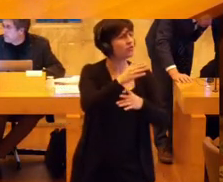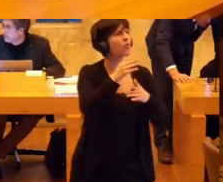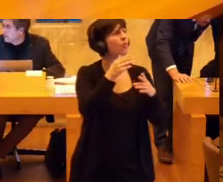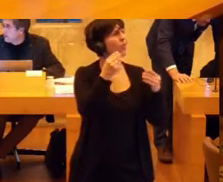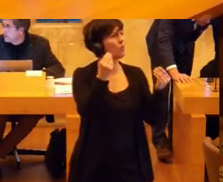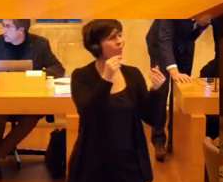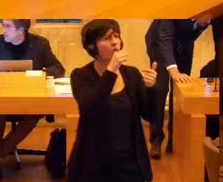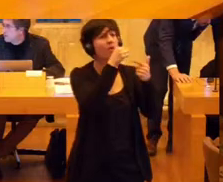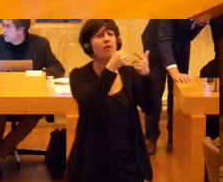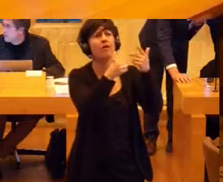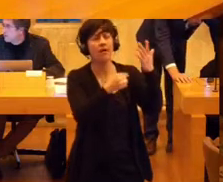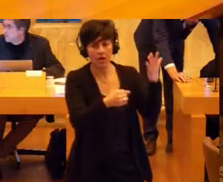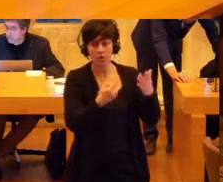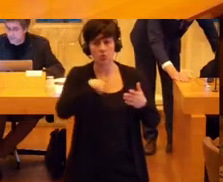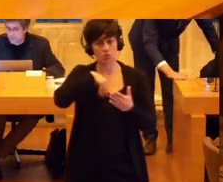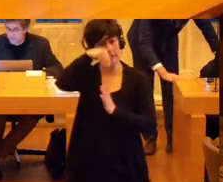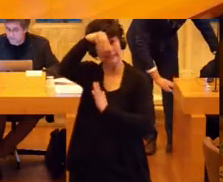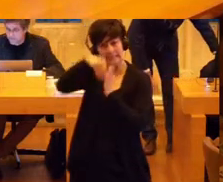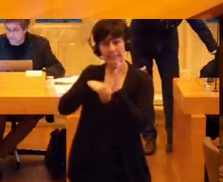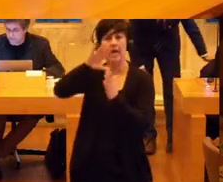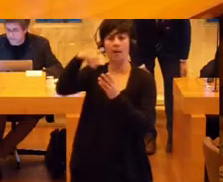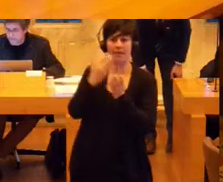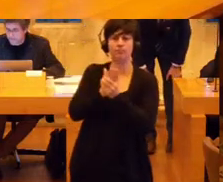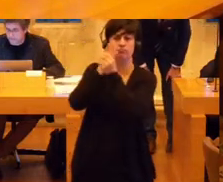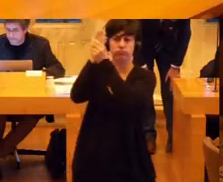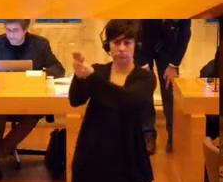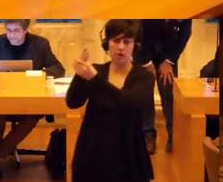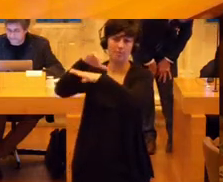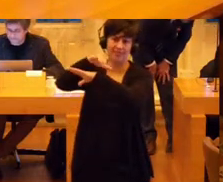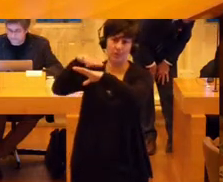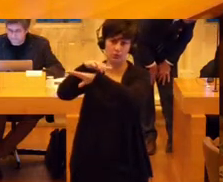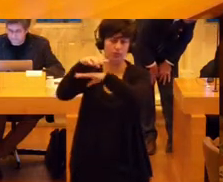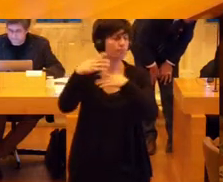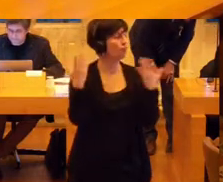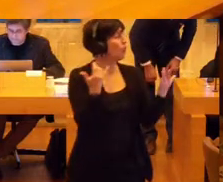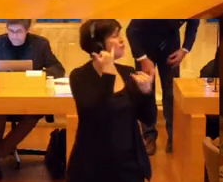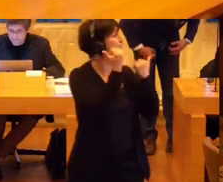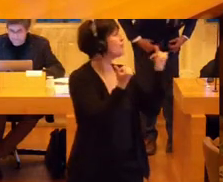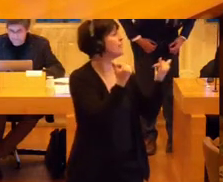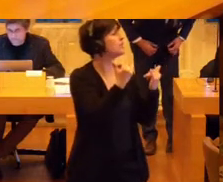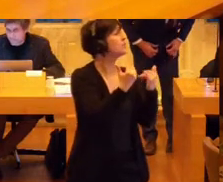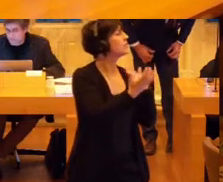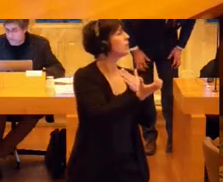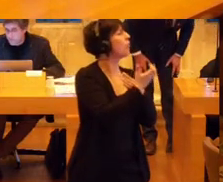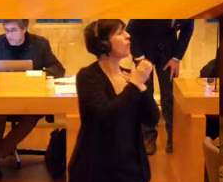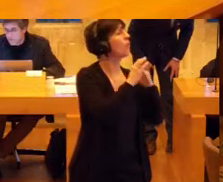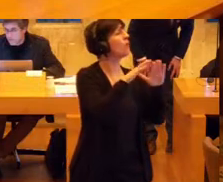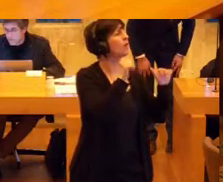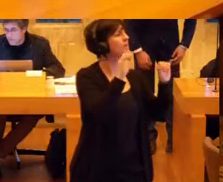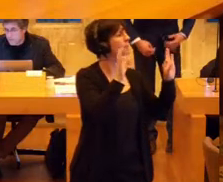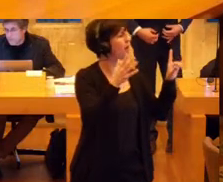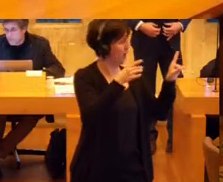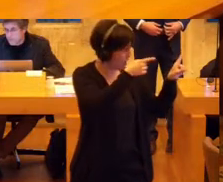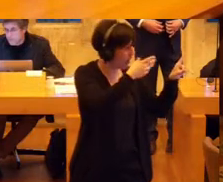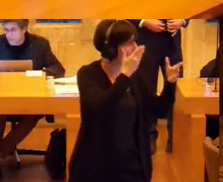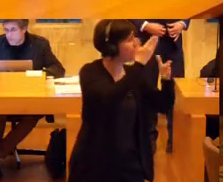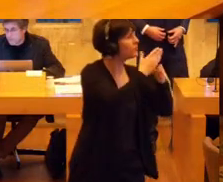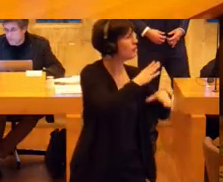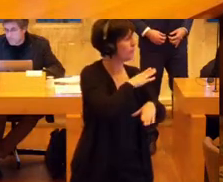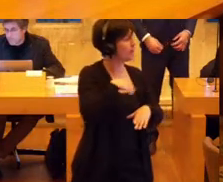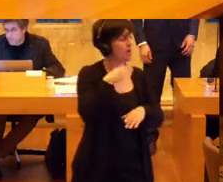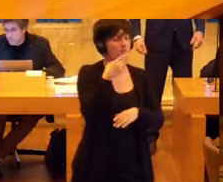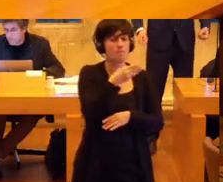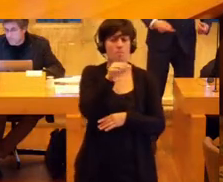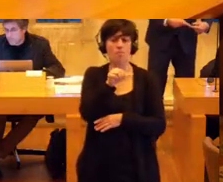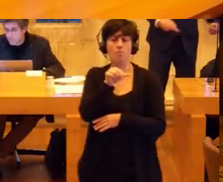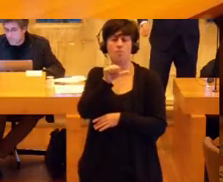Et ensuite le transmettre à la préfecture. Voilà, j'imagine qu'il n'y a pas de... S'il y a... Oui, oui, Madame Monori, je vous en prie.